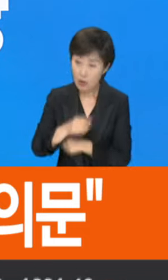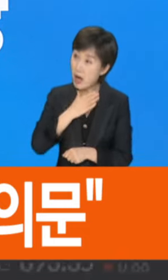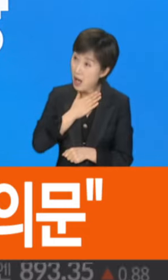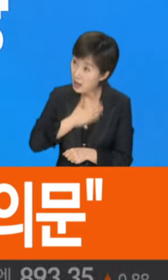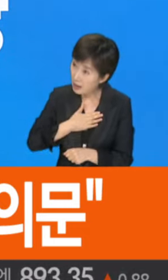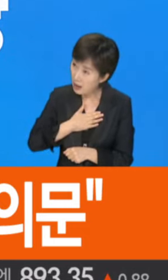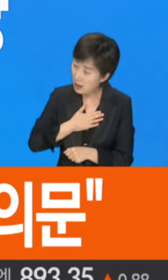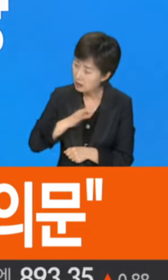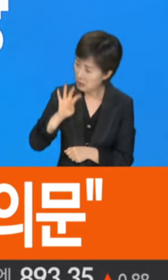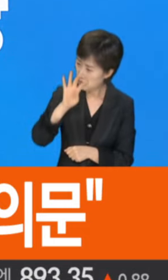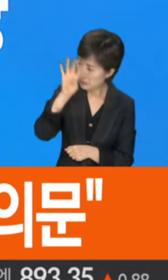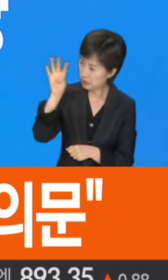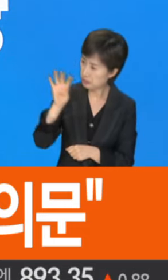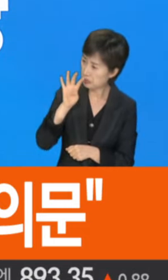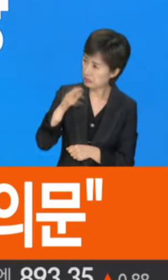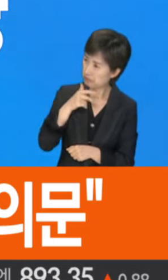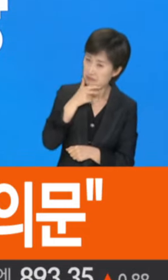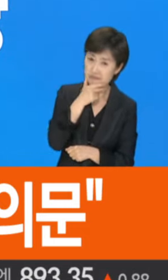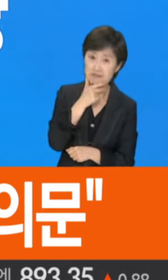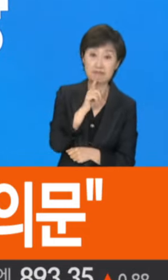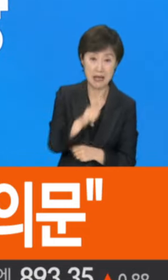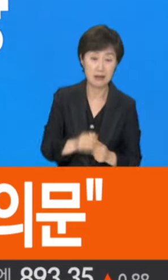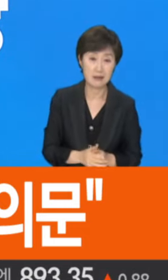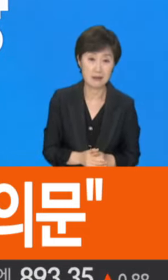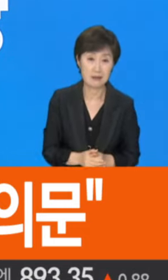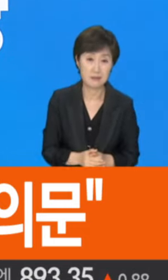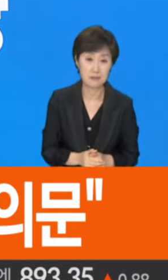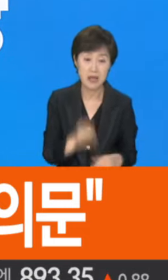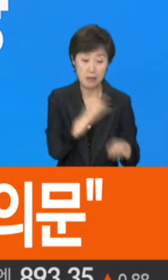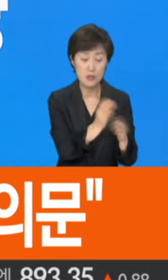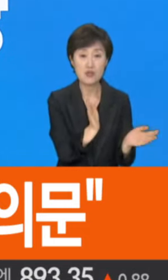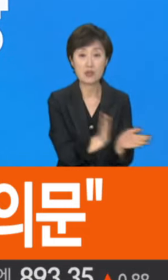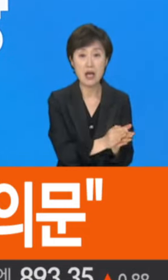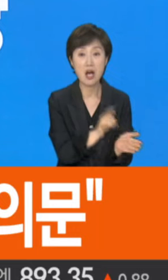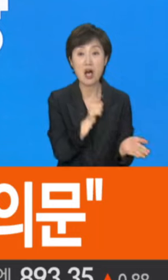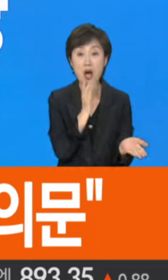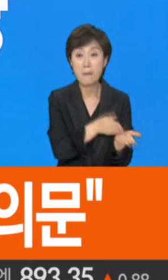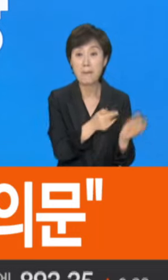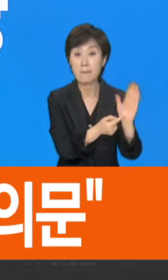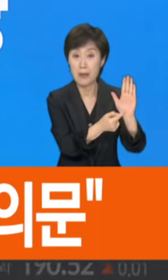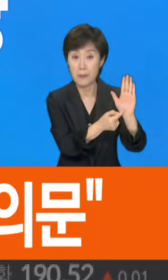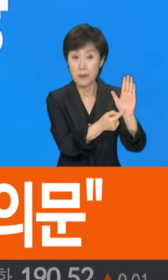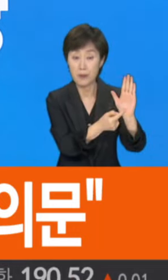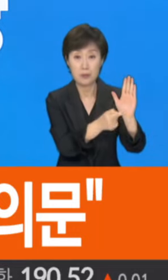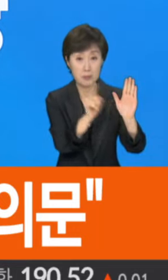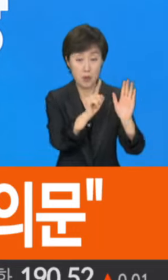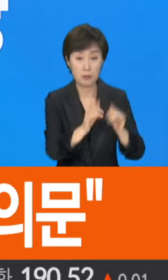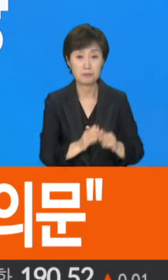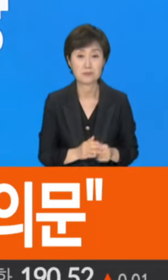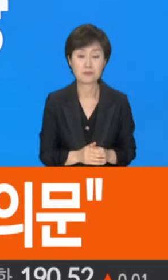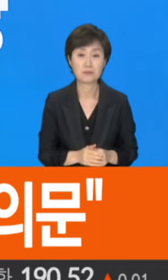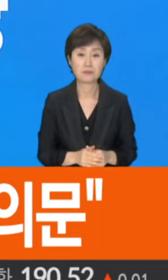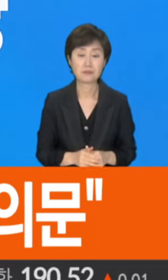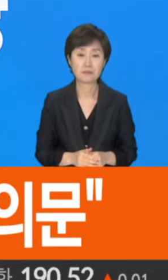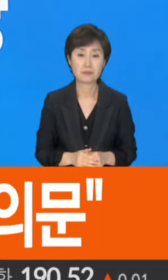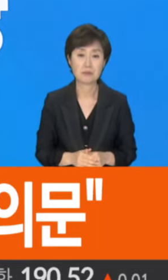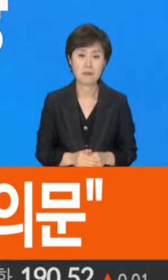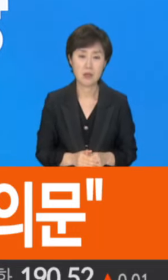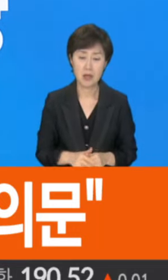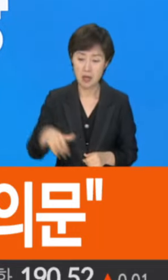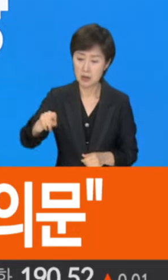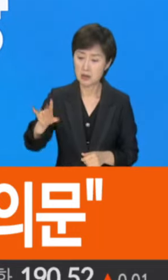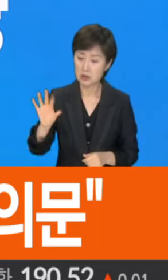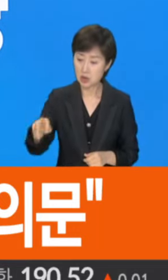의문이라는 첫 번째 반응이 나왔습니다 민주당 한민수 대변인이 취재진과 만나 한 얘기인데요